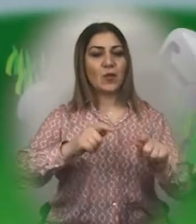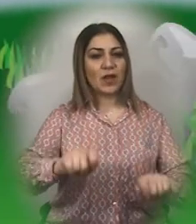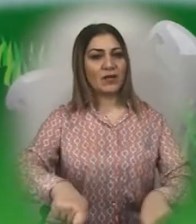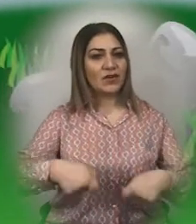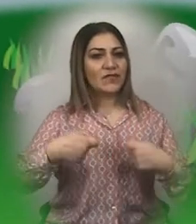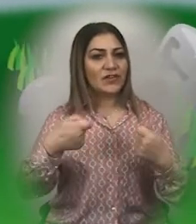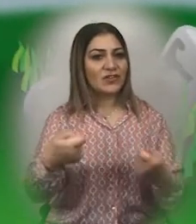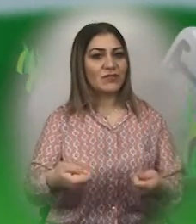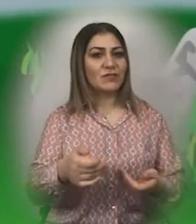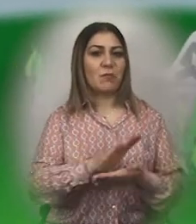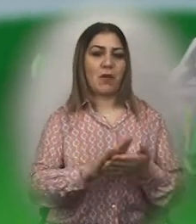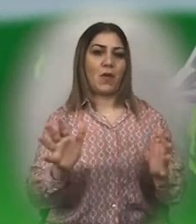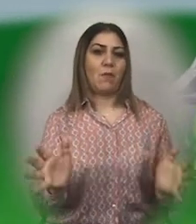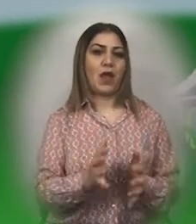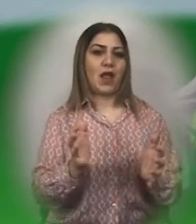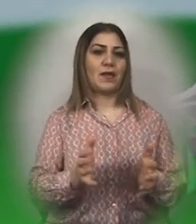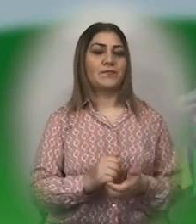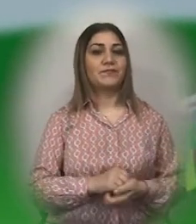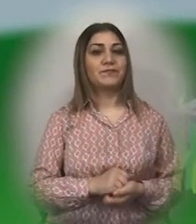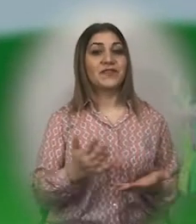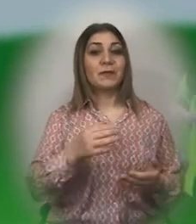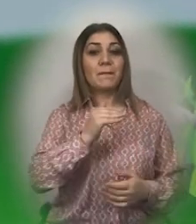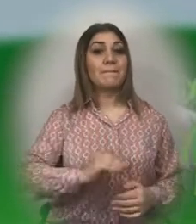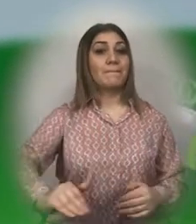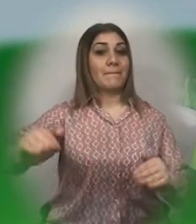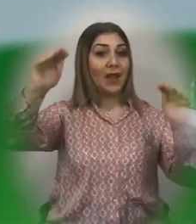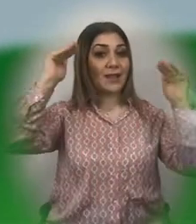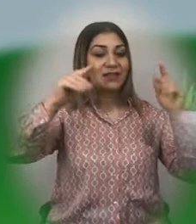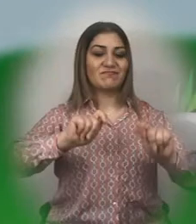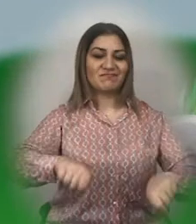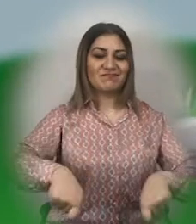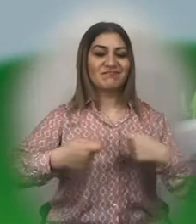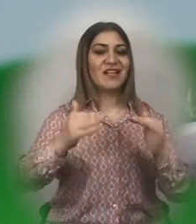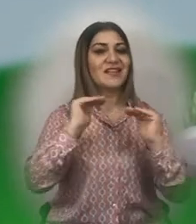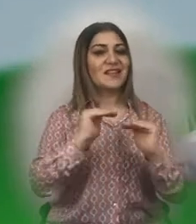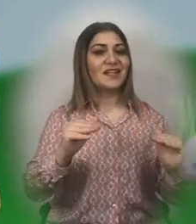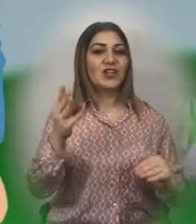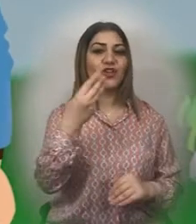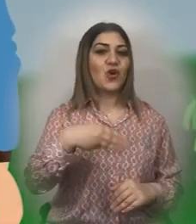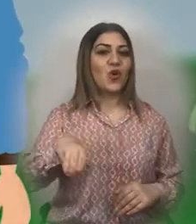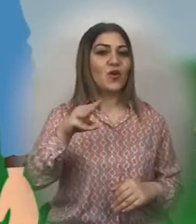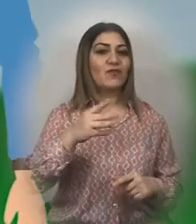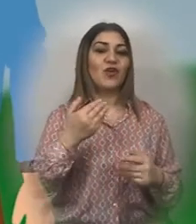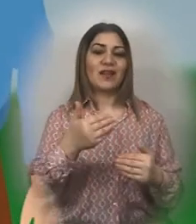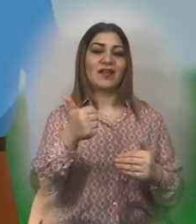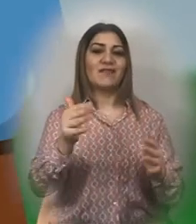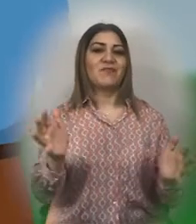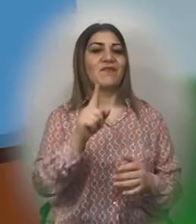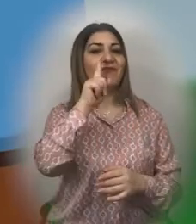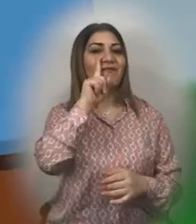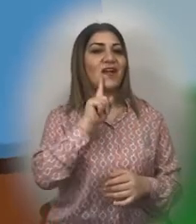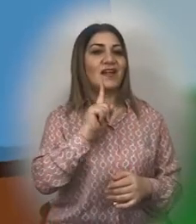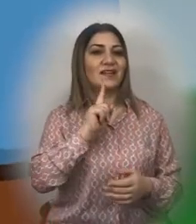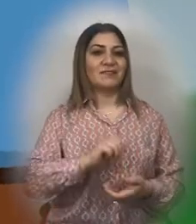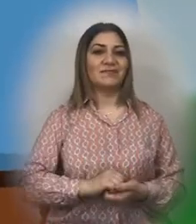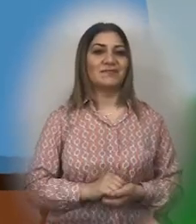մեր շրջապատող աշխարը։ Մեր նախնիները մեզ այսքան հիասքանչ հուշարձաններ են ժառանգություն թողել, մենք էլ դրանք պետք է